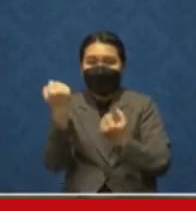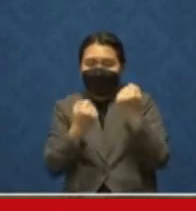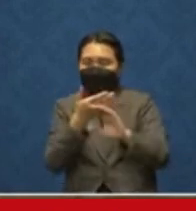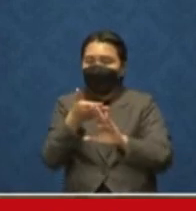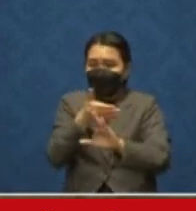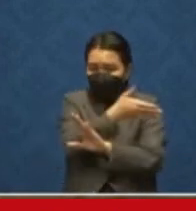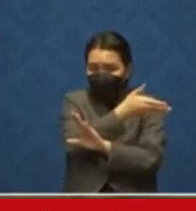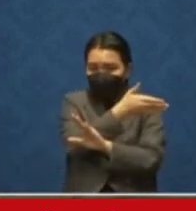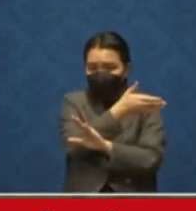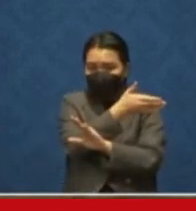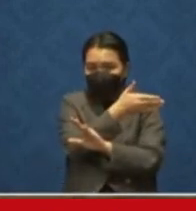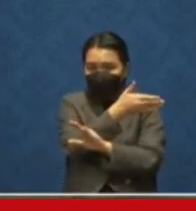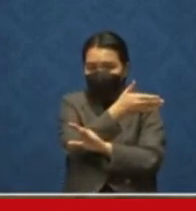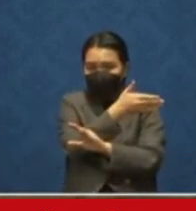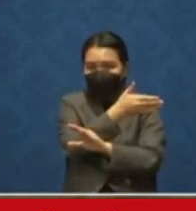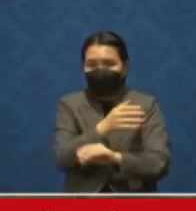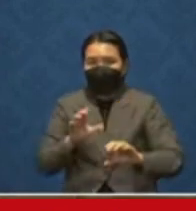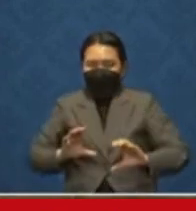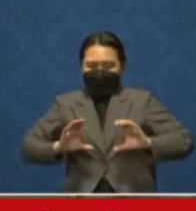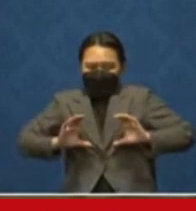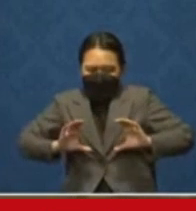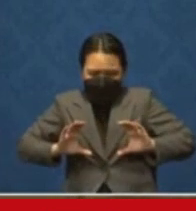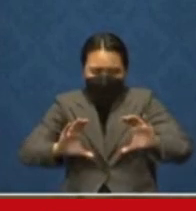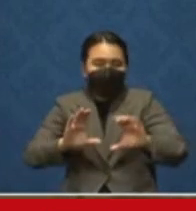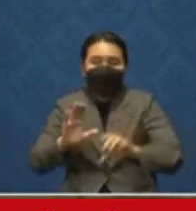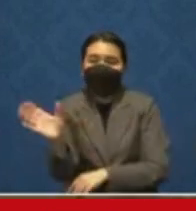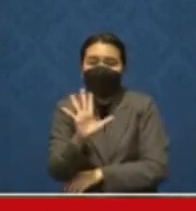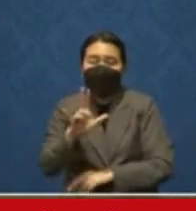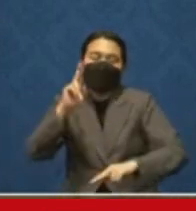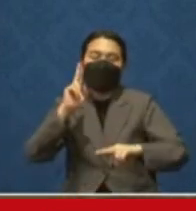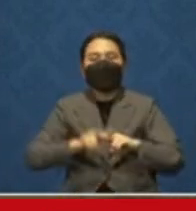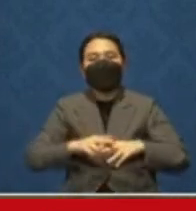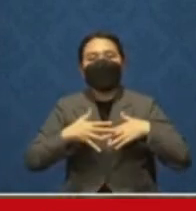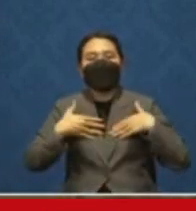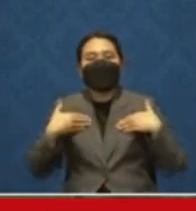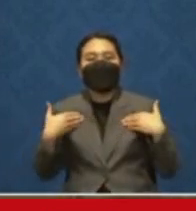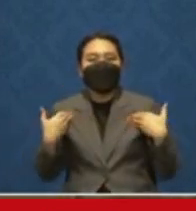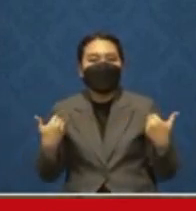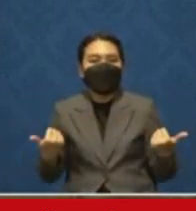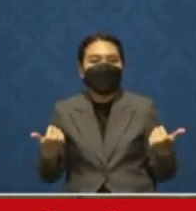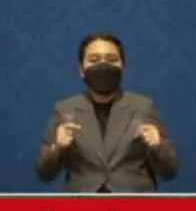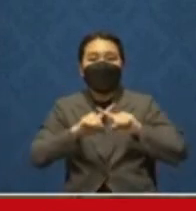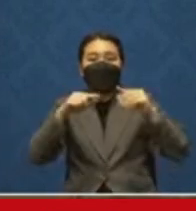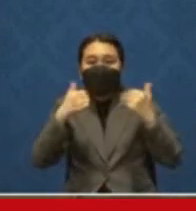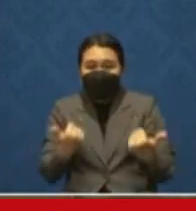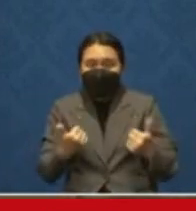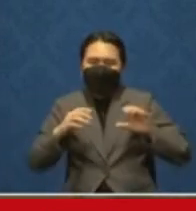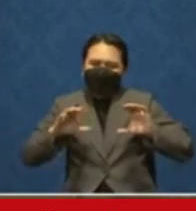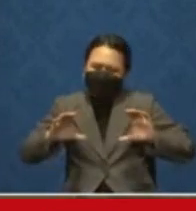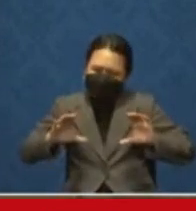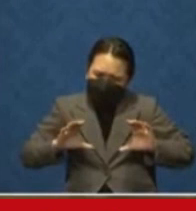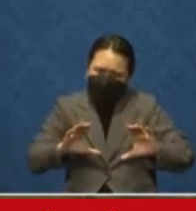โชเฟอร์ก็เพราะเค้ารู้ว่าโชเฟอร์คนโน้ตก้อนๆน่ะมีโชเฟอร์คน